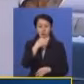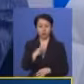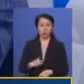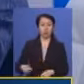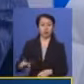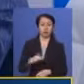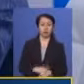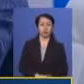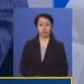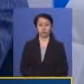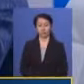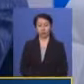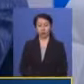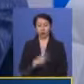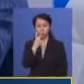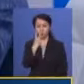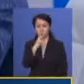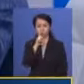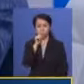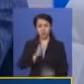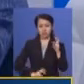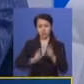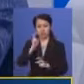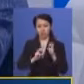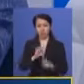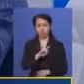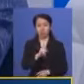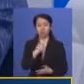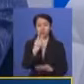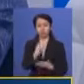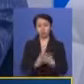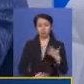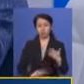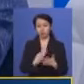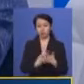регионе. Мощности 2 птицефабрик из-за падежа птицы